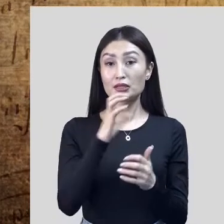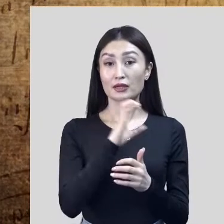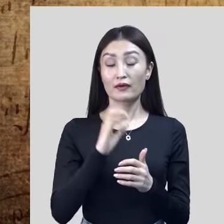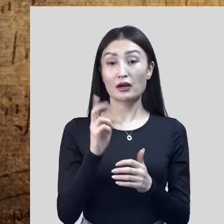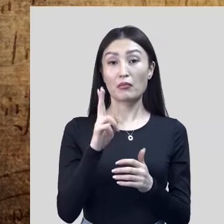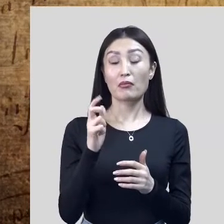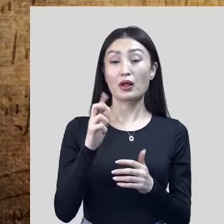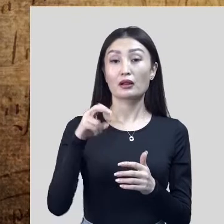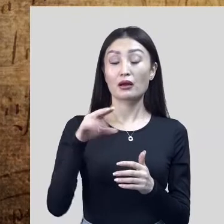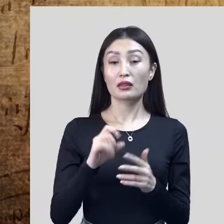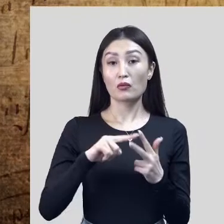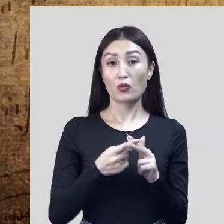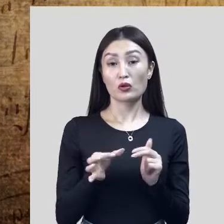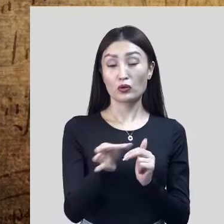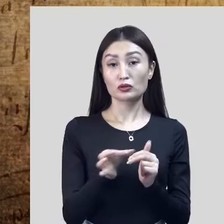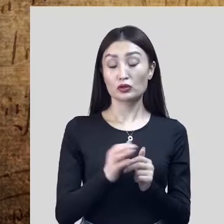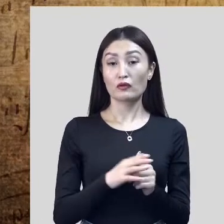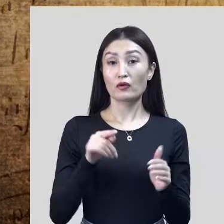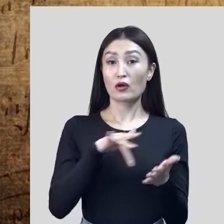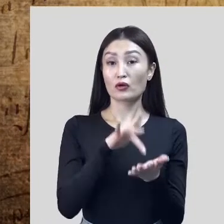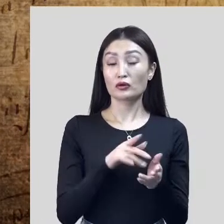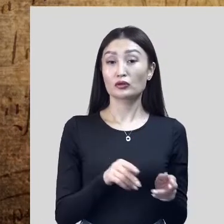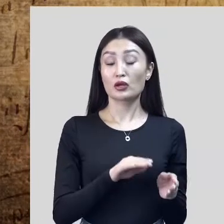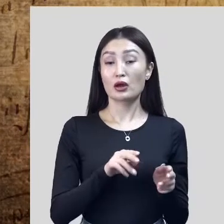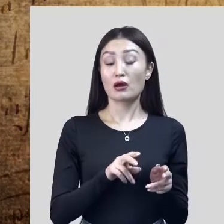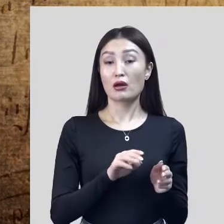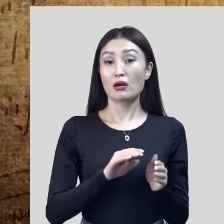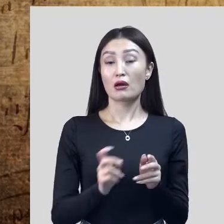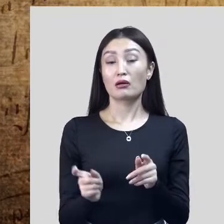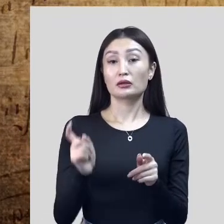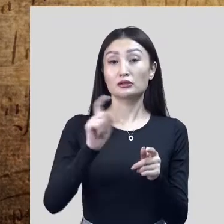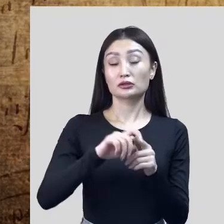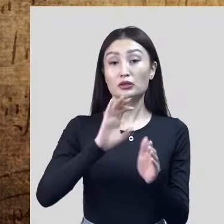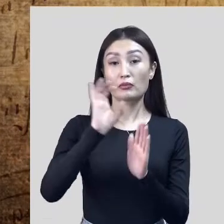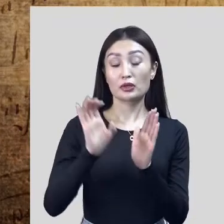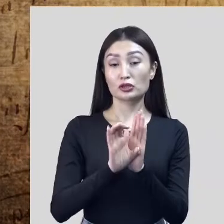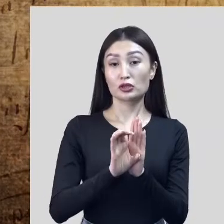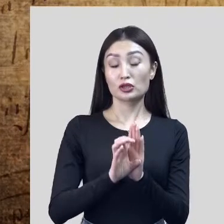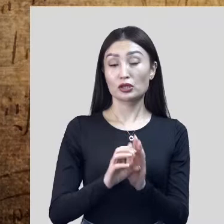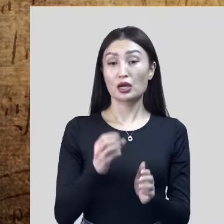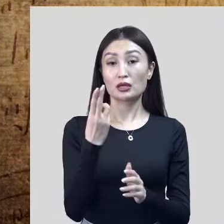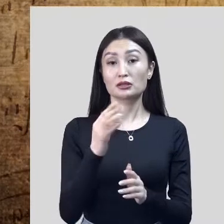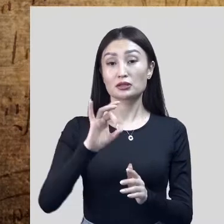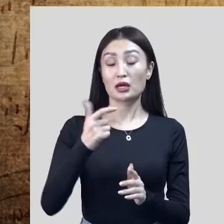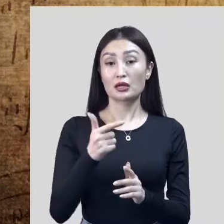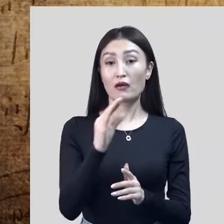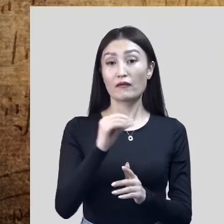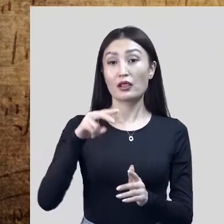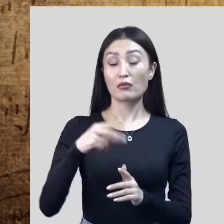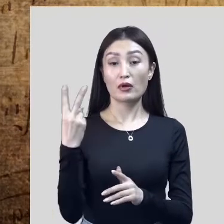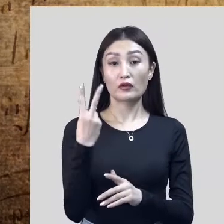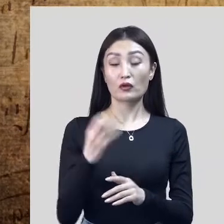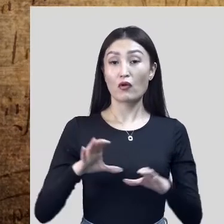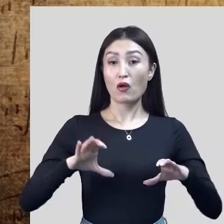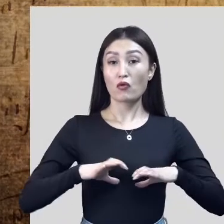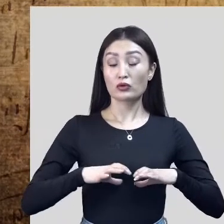полуострова. Полисы стали переходить в подчинение македонского царя Филиппа II. Он реорганизовал армию.